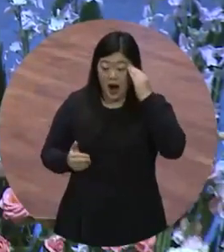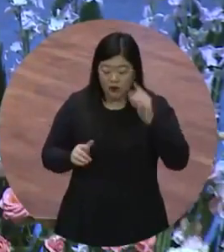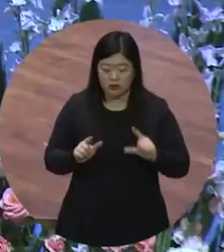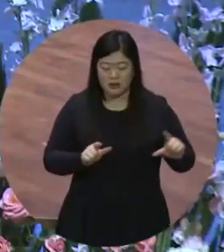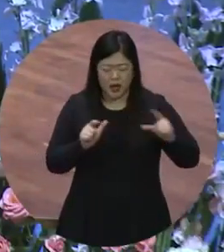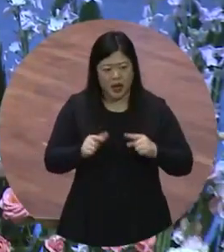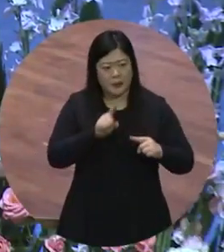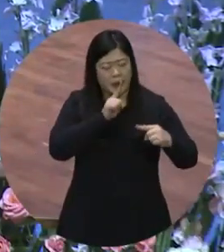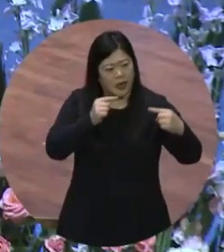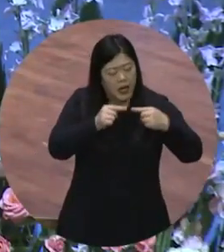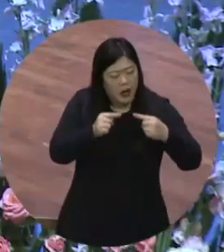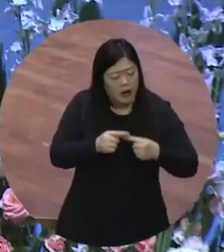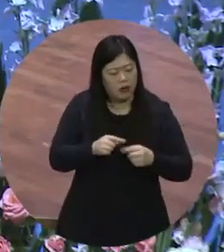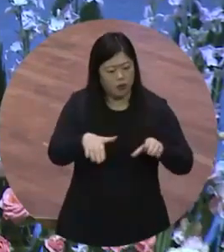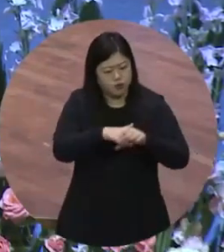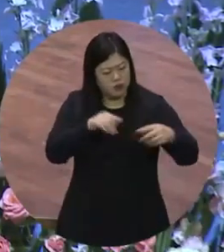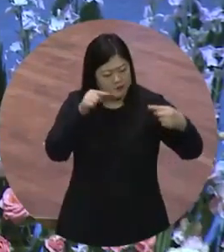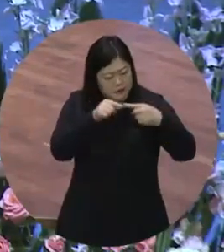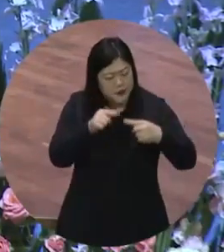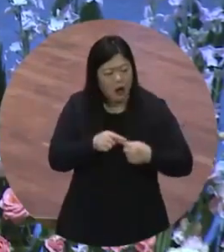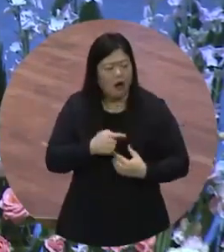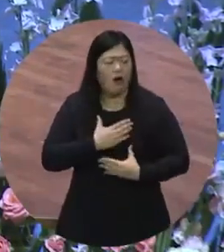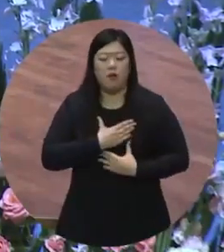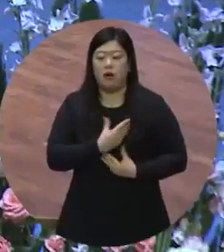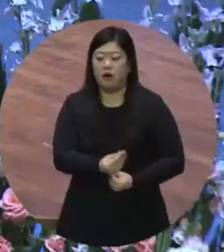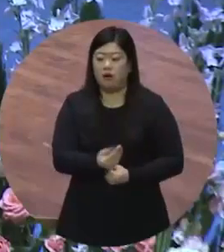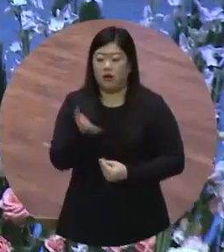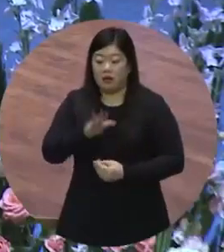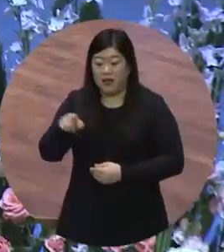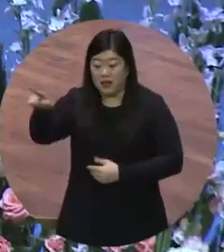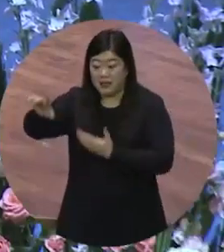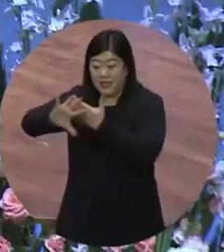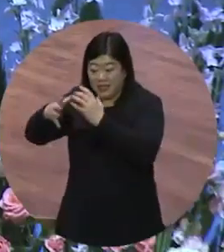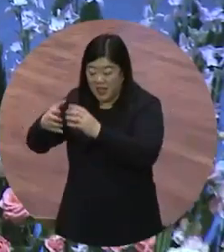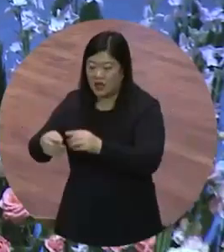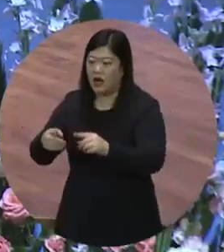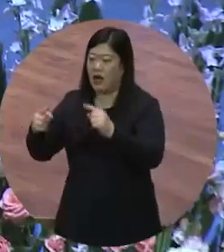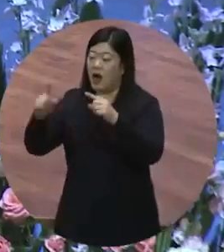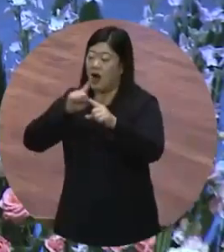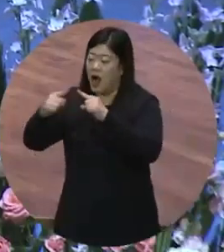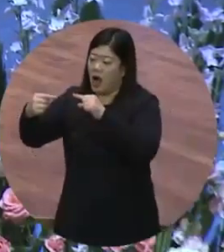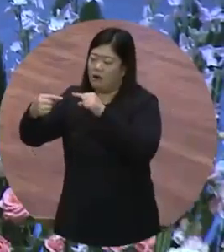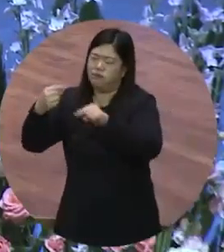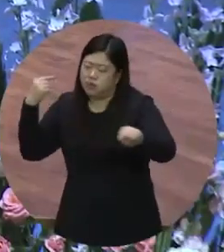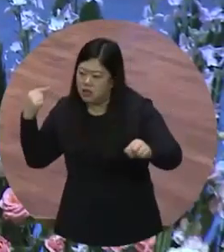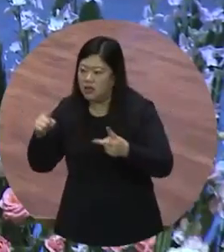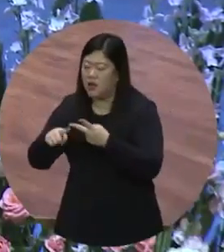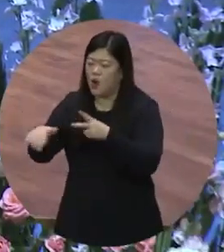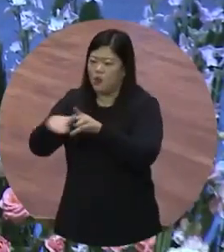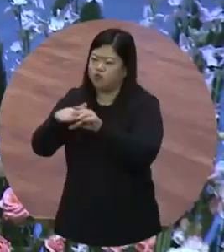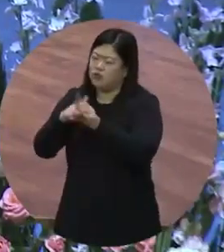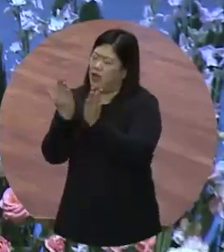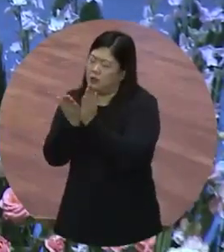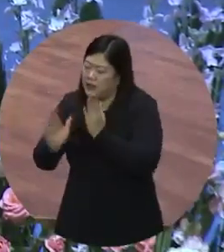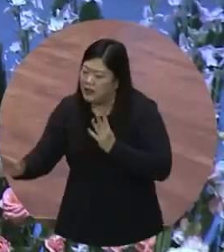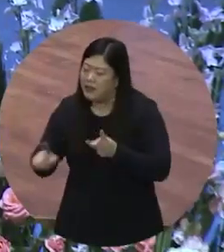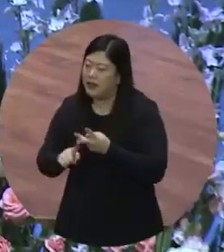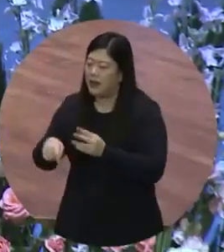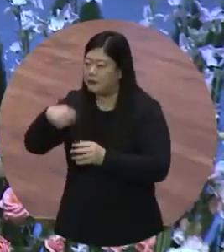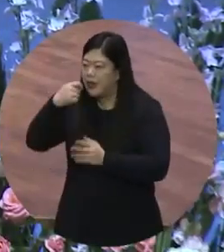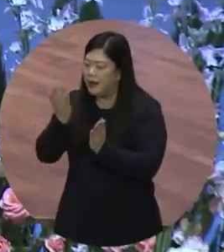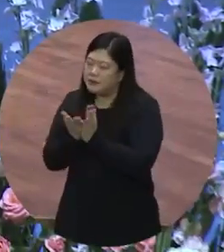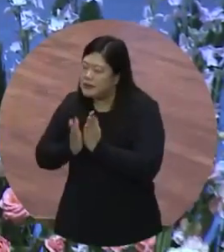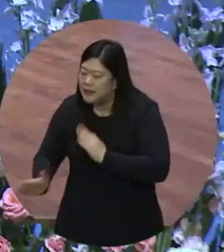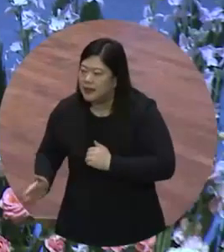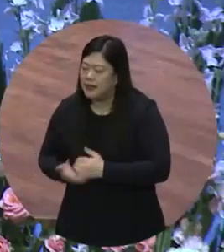사실은 선교예요. 그 언어도 안 통하고 문화도 안 통하고 그것도 한국이 세계에서 사실은 제일